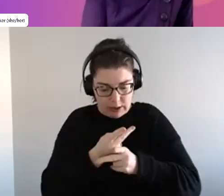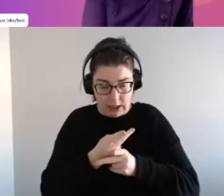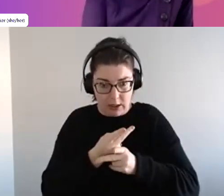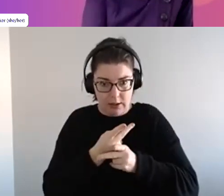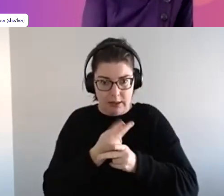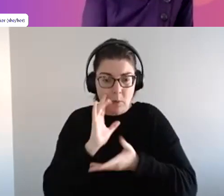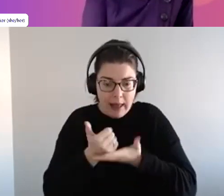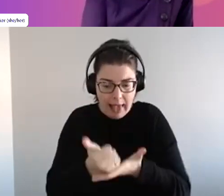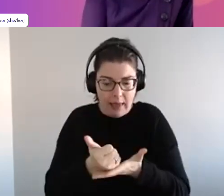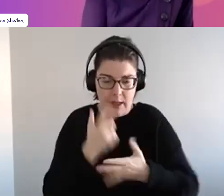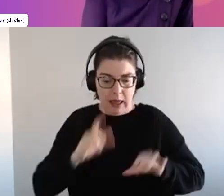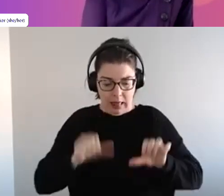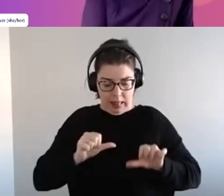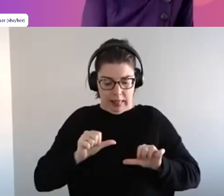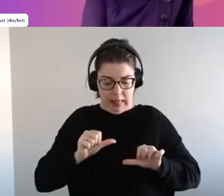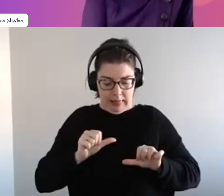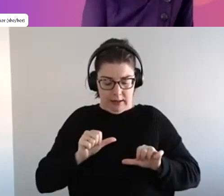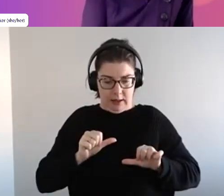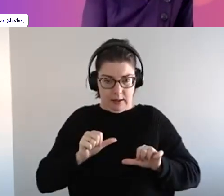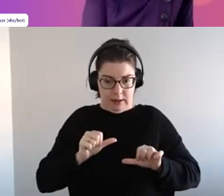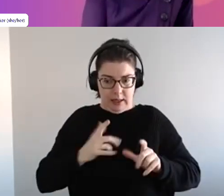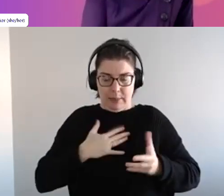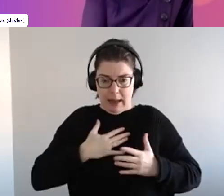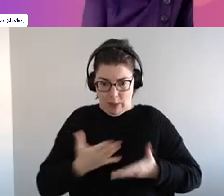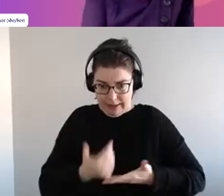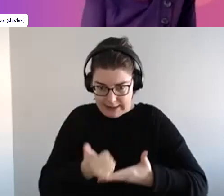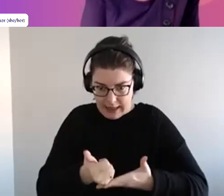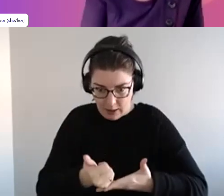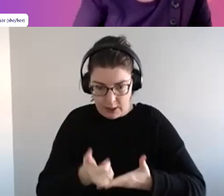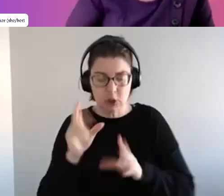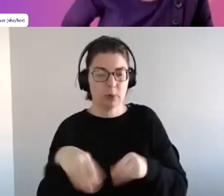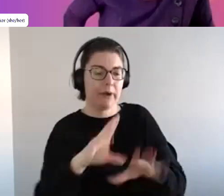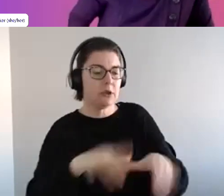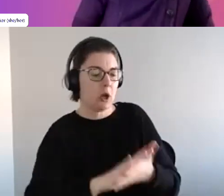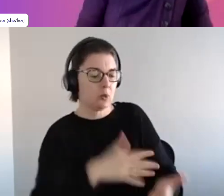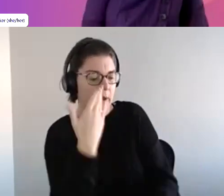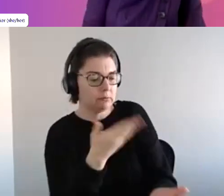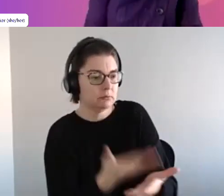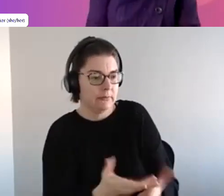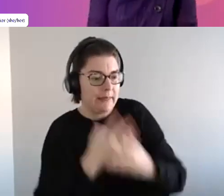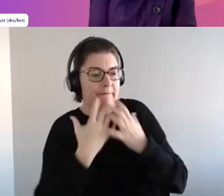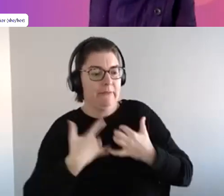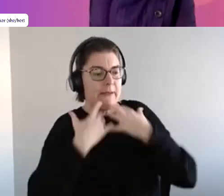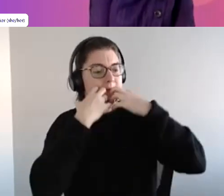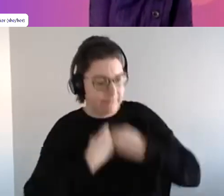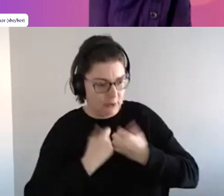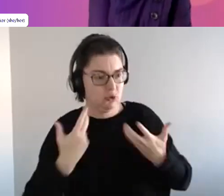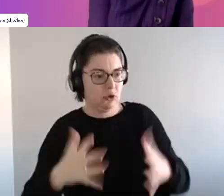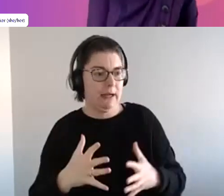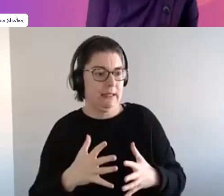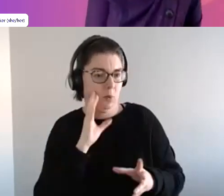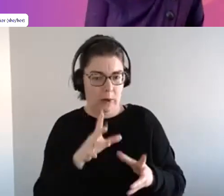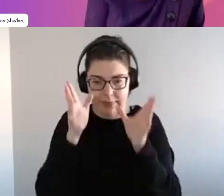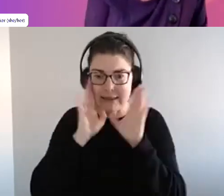il faut l'écouter même si vous ne savez pas ce qu'il faut faire parce que vous aidez l'enfant validez ces expériences très